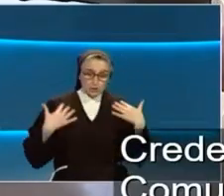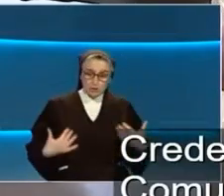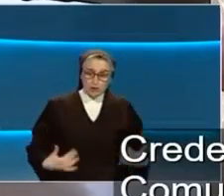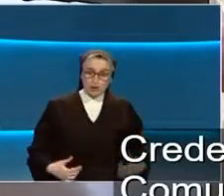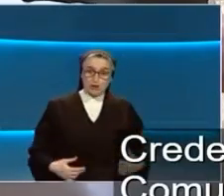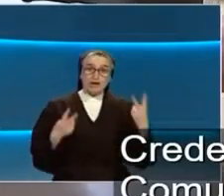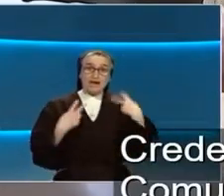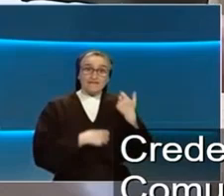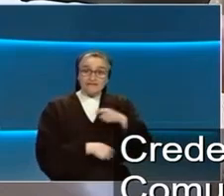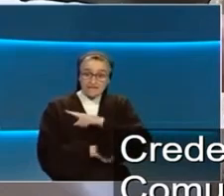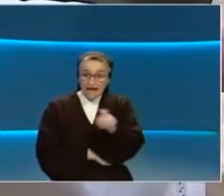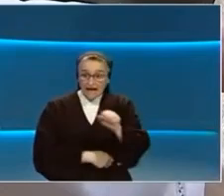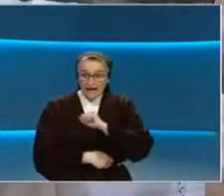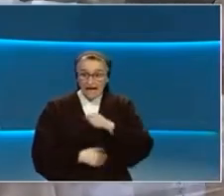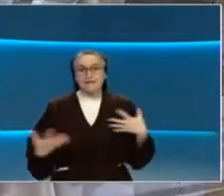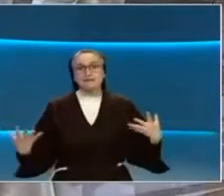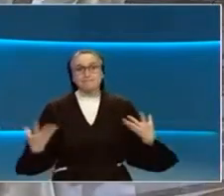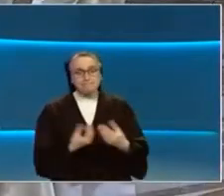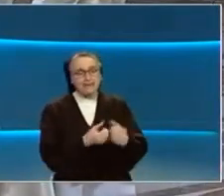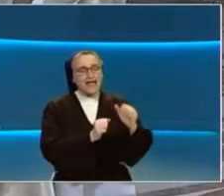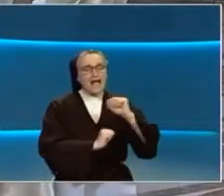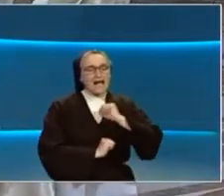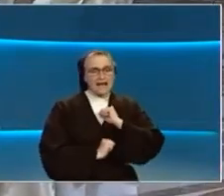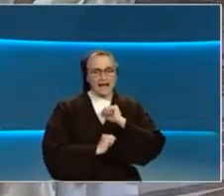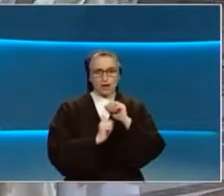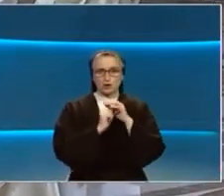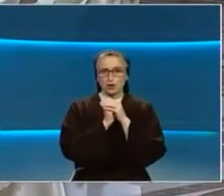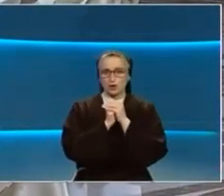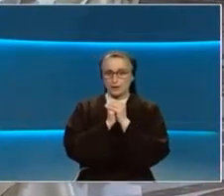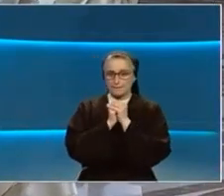carne e la vita eterna. Credo.